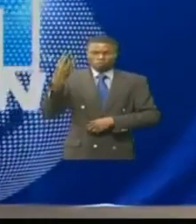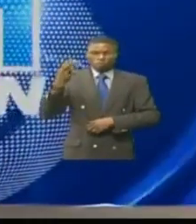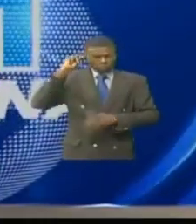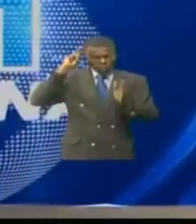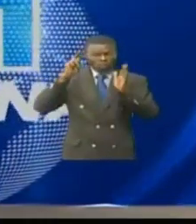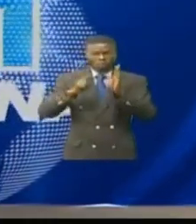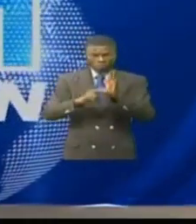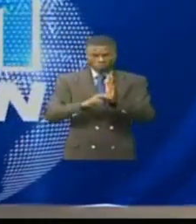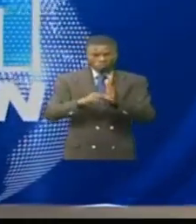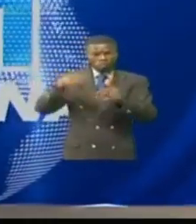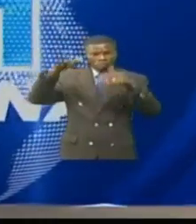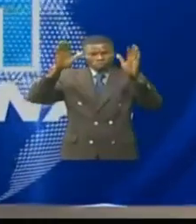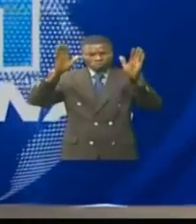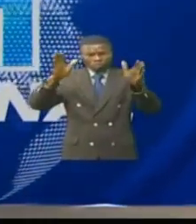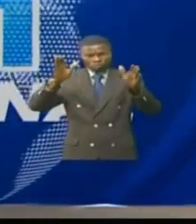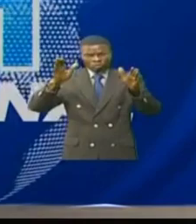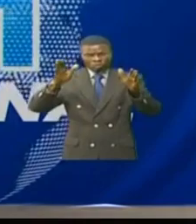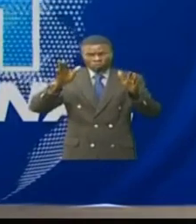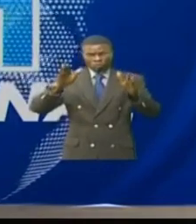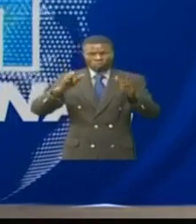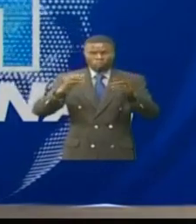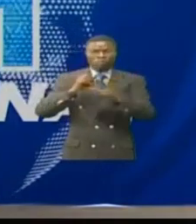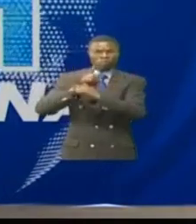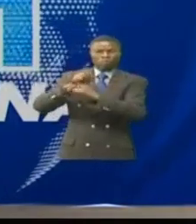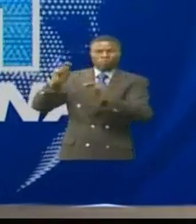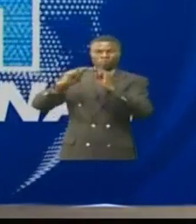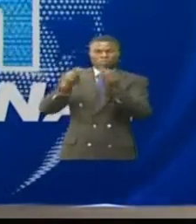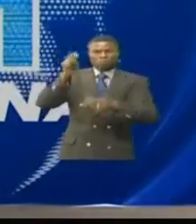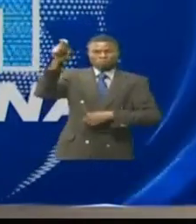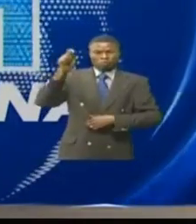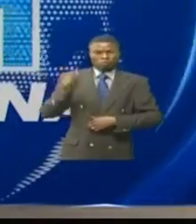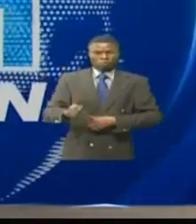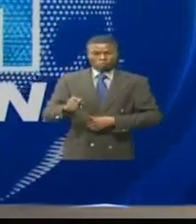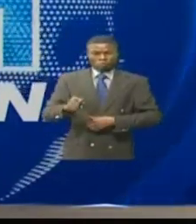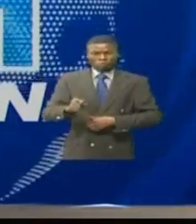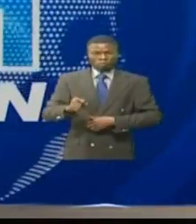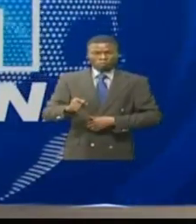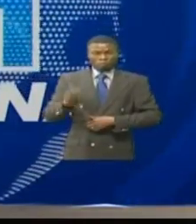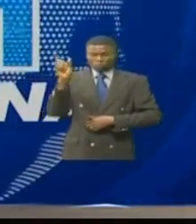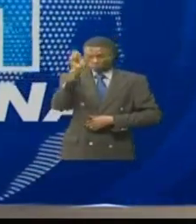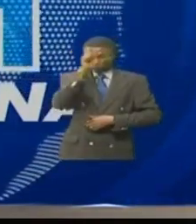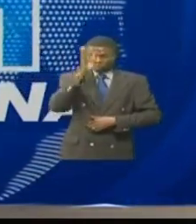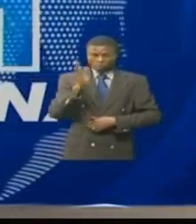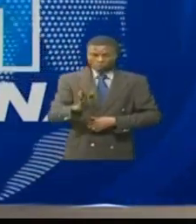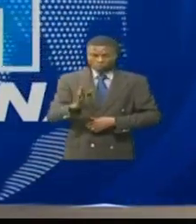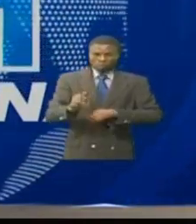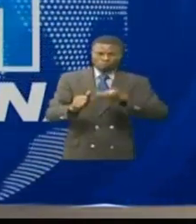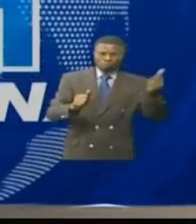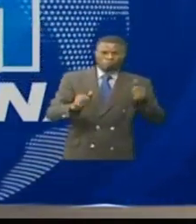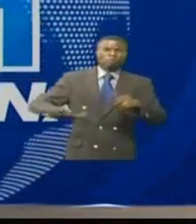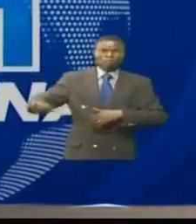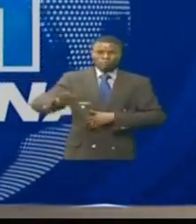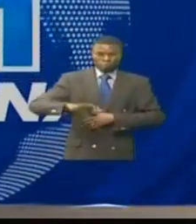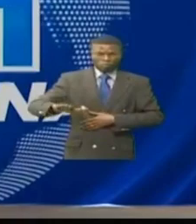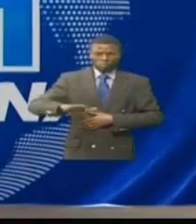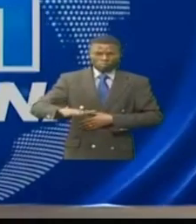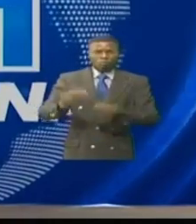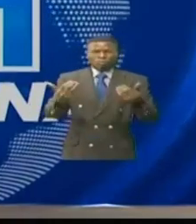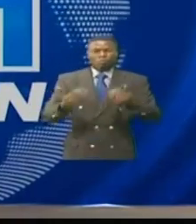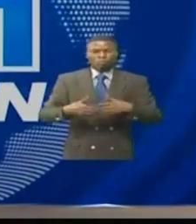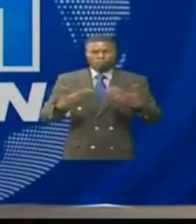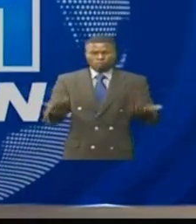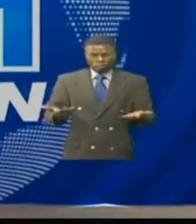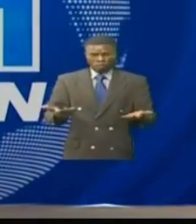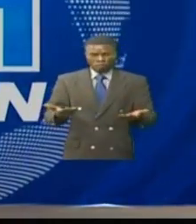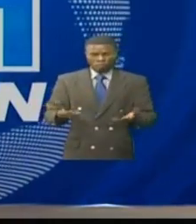gouvernement étrangers prennent la défense d'un groupe armé de surcroît terroriste dans un autre État. Comment vouloir